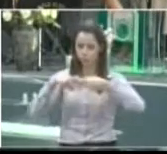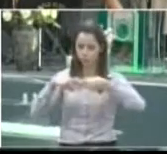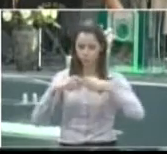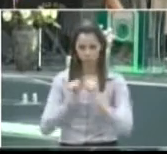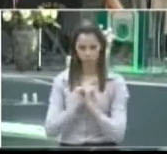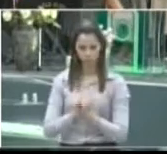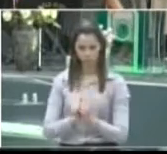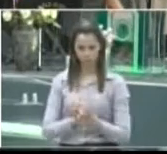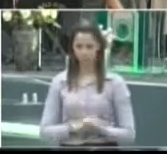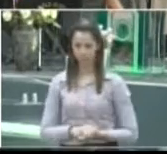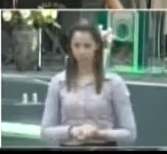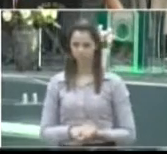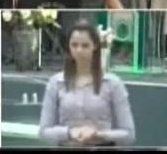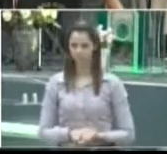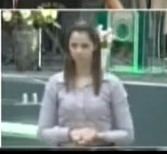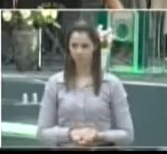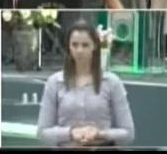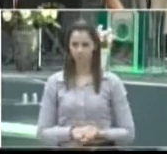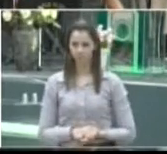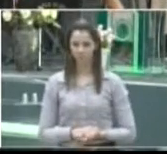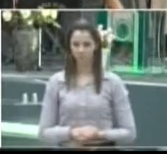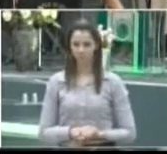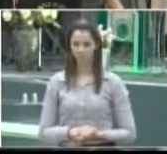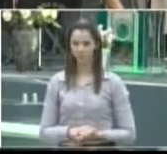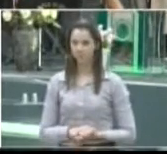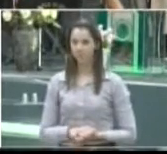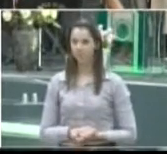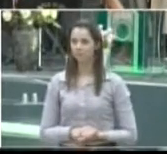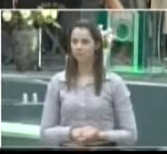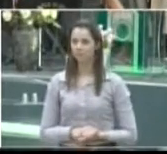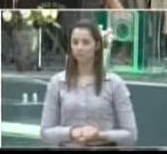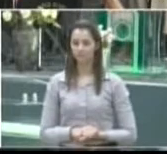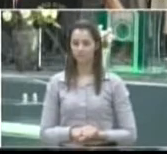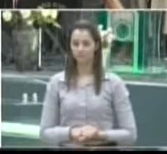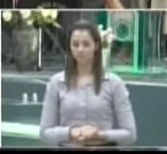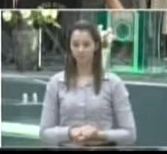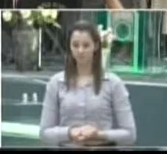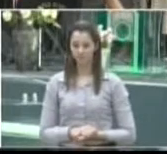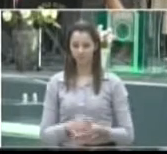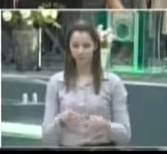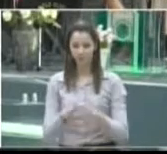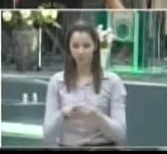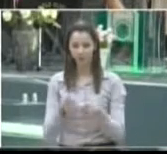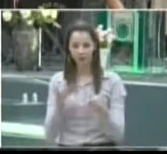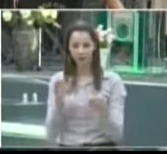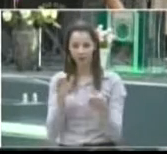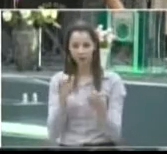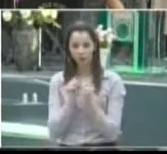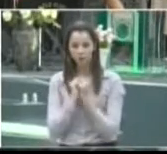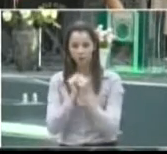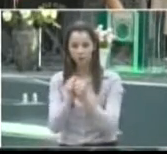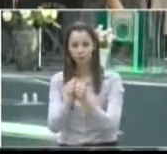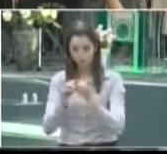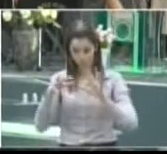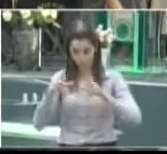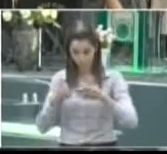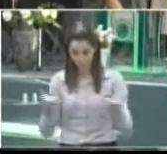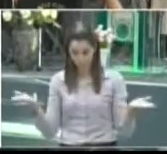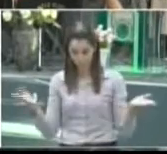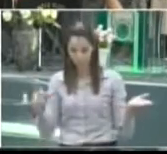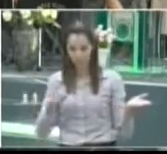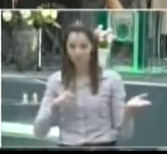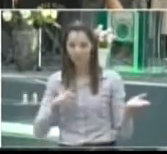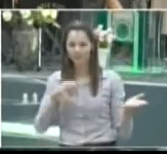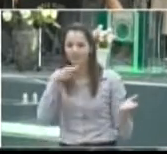zusammen 48 Enkelkinder. Nós temos junto 48 netos. Und